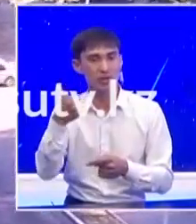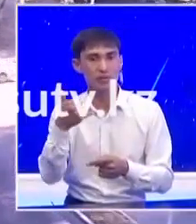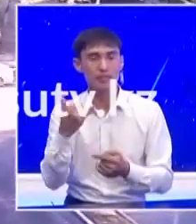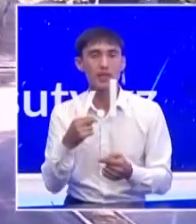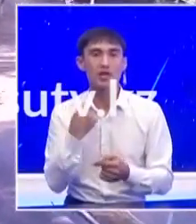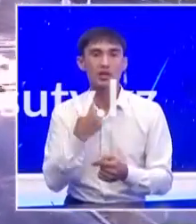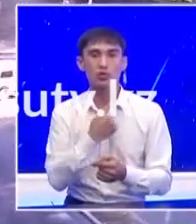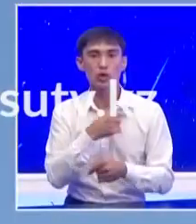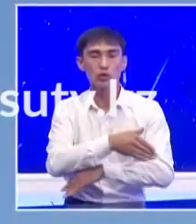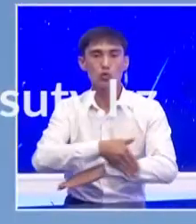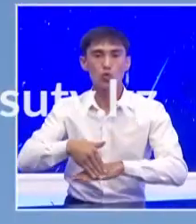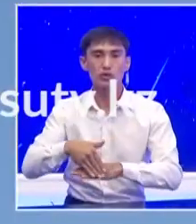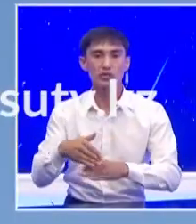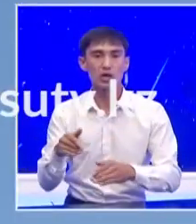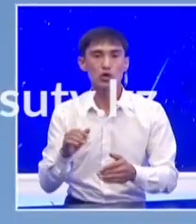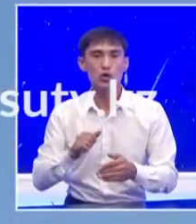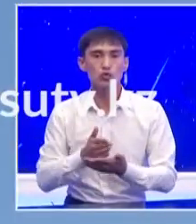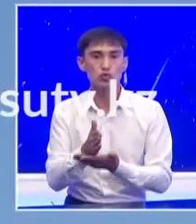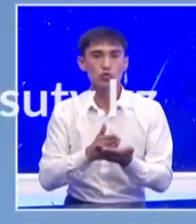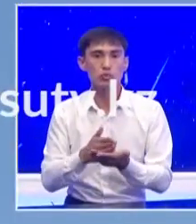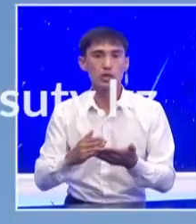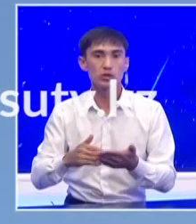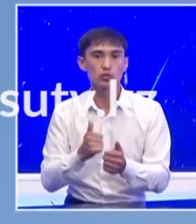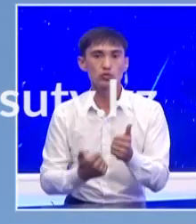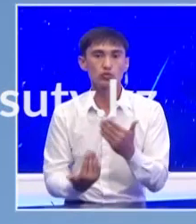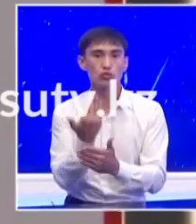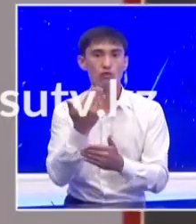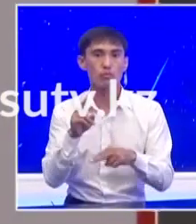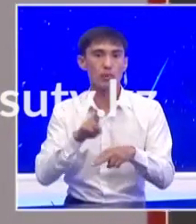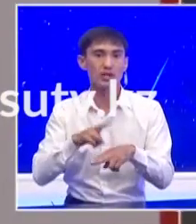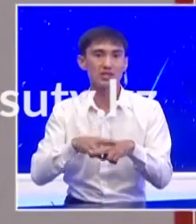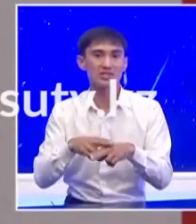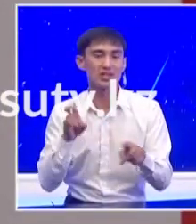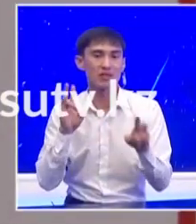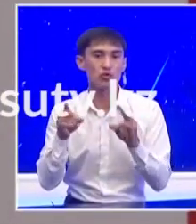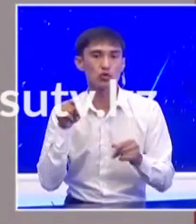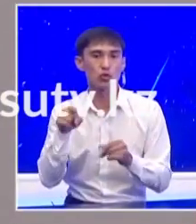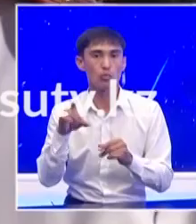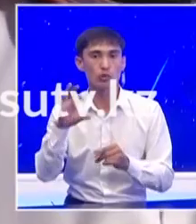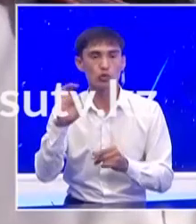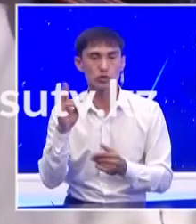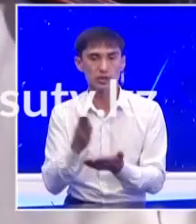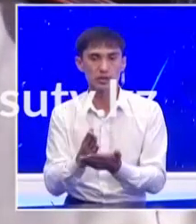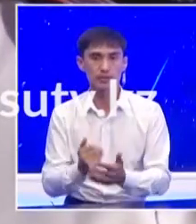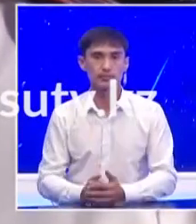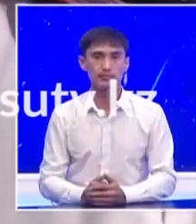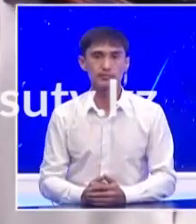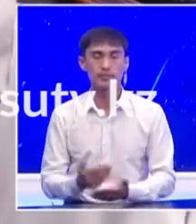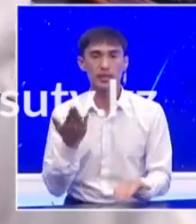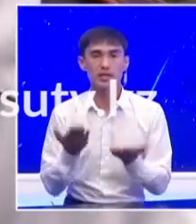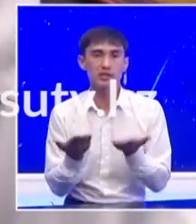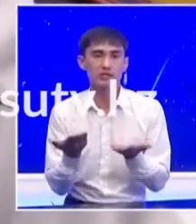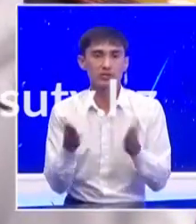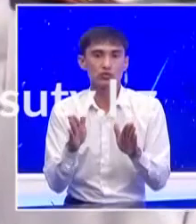оживленных талдыкурганских улицах на службу заступило очередное ноу-хау полиции – тревожная кнопка СОС. Если вы стали жертвой